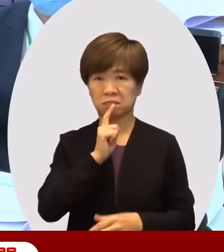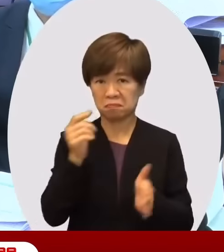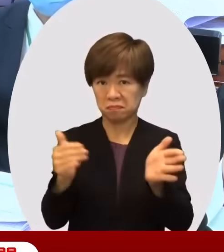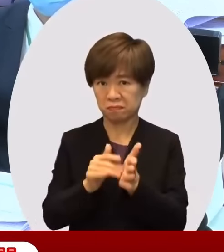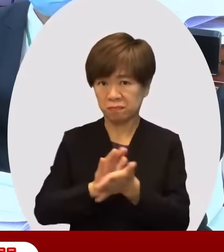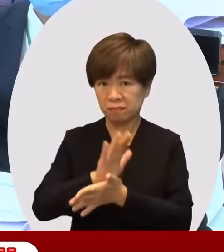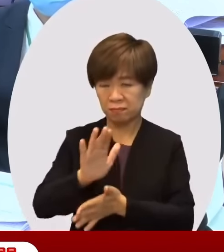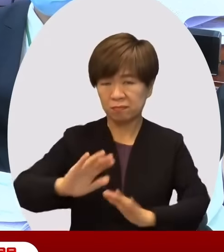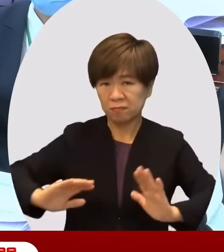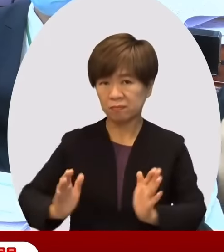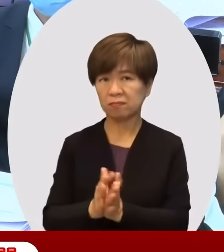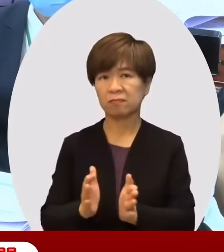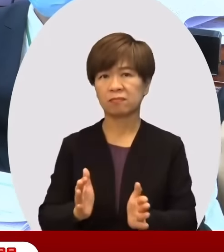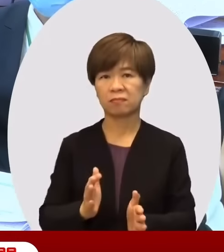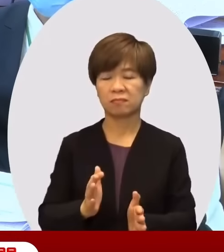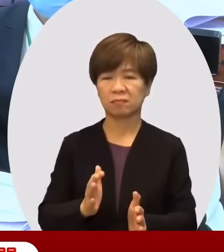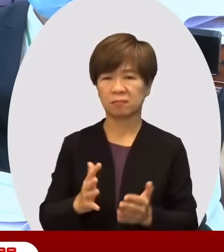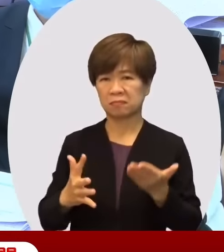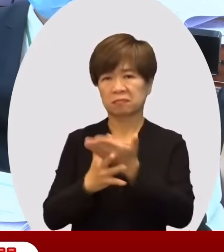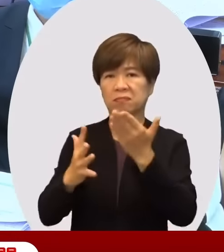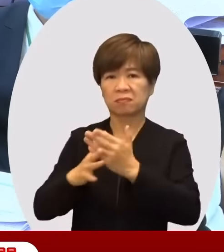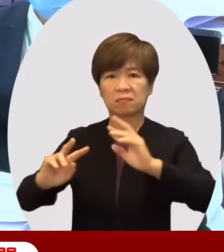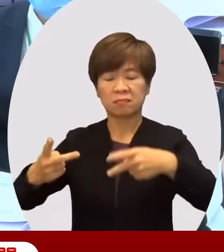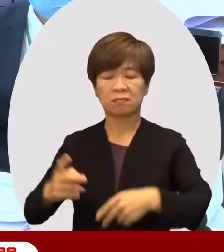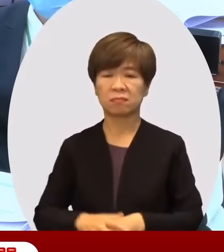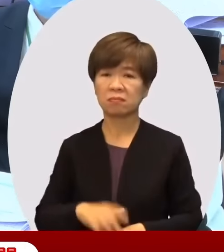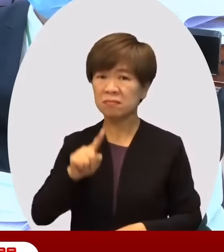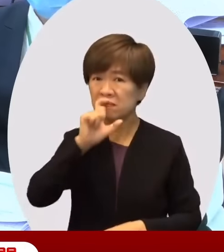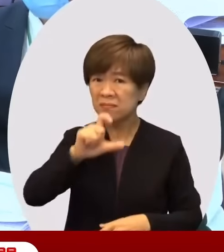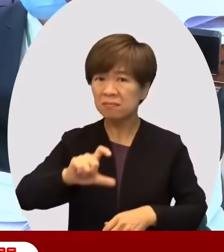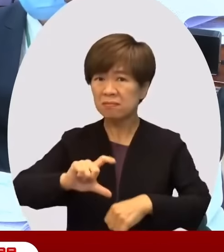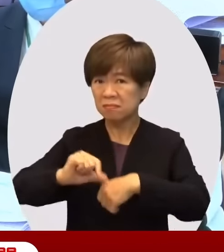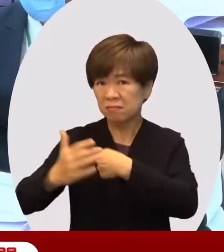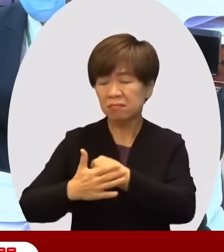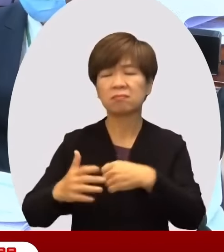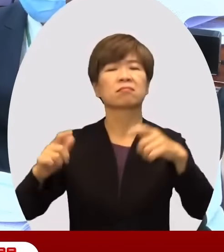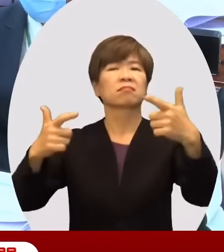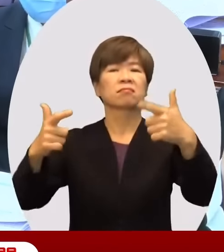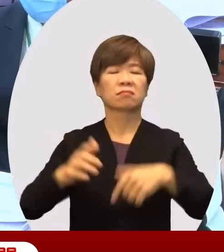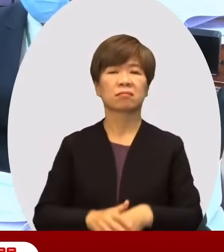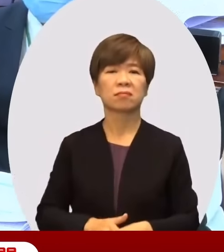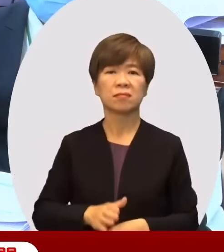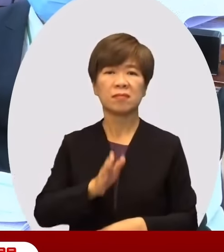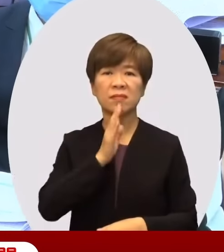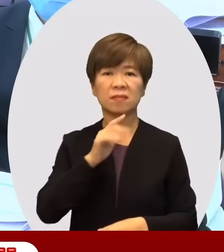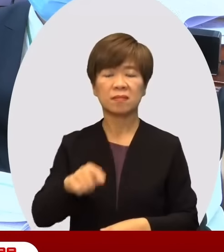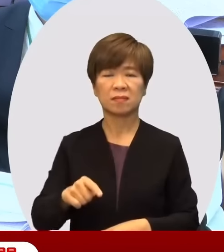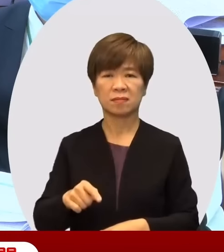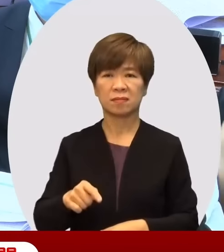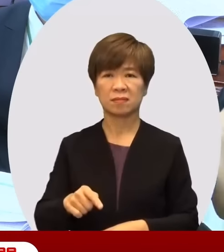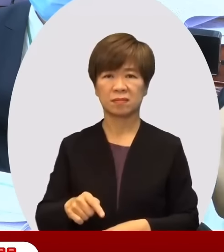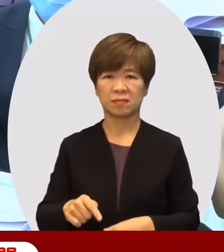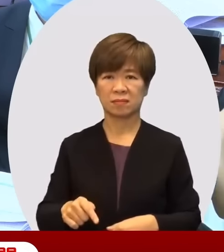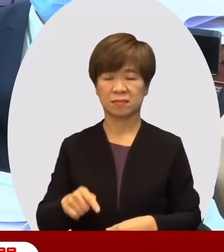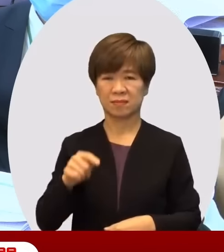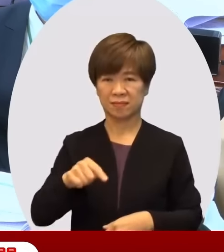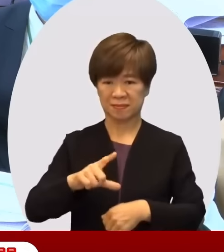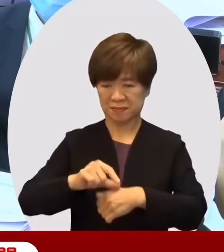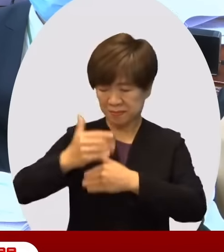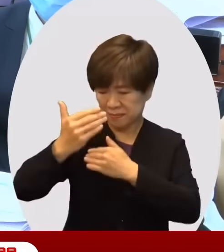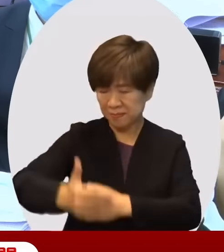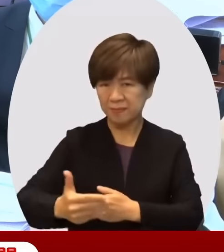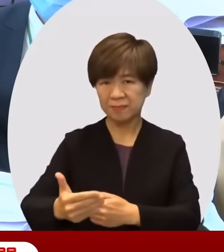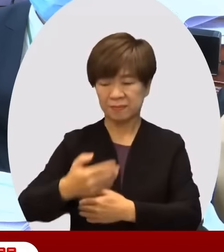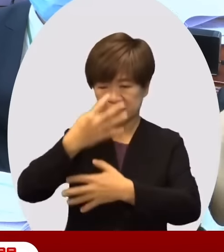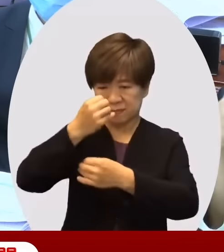要马上更正，叫做及时。哎，没有哦，是在这一次，在这一次的延迟辩论期日终